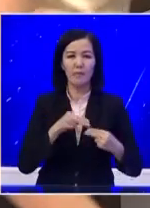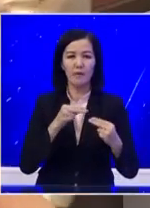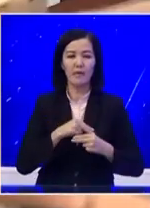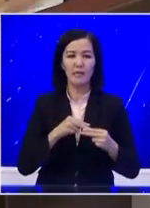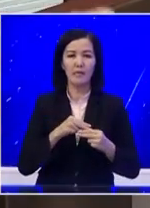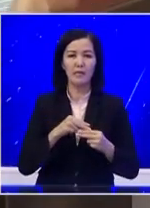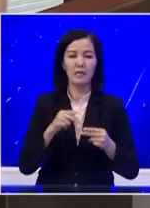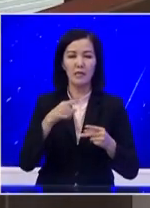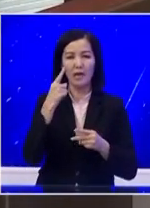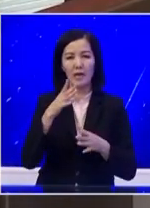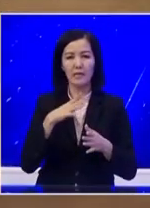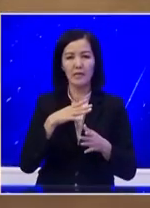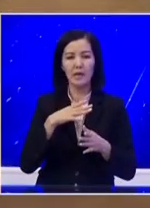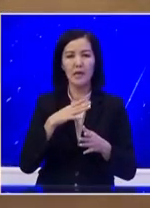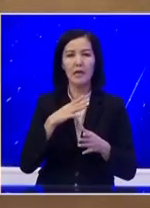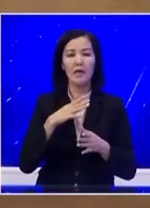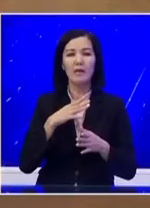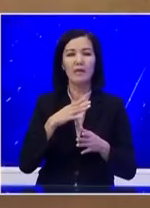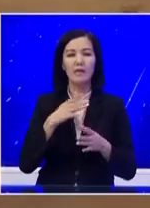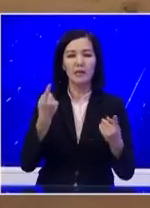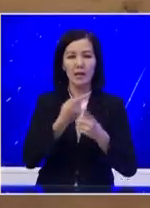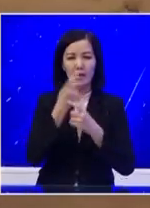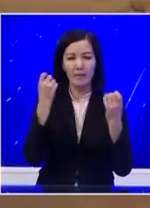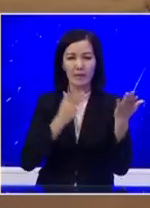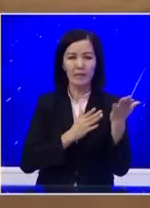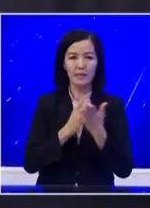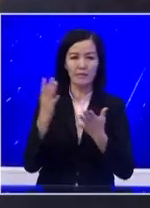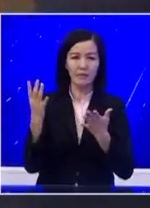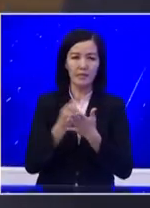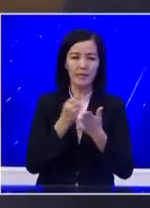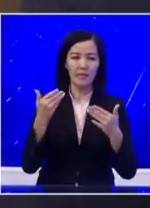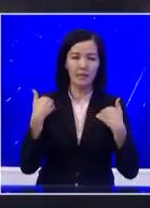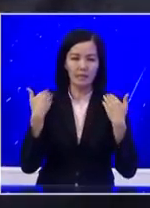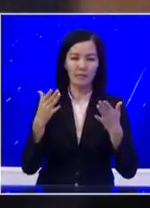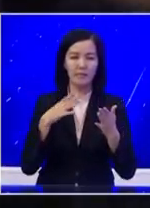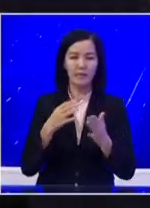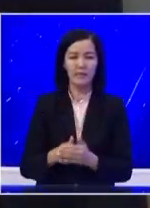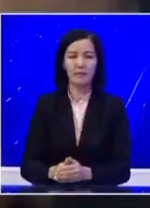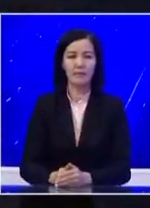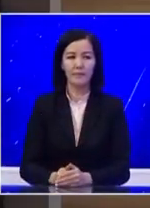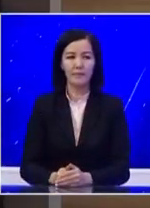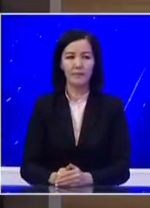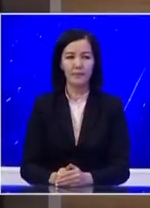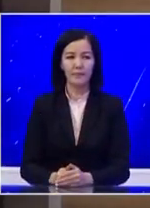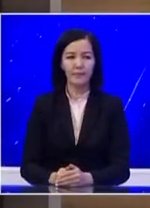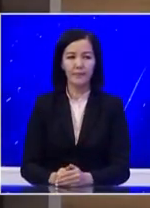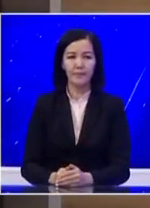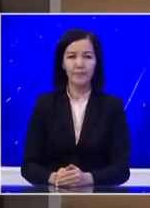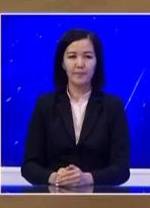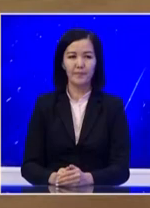еткендеріне тоқталды. Ары қарай да ақпарат айдарындағы қызметтеріне сәттілік табыс тіледі.